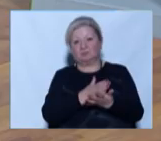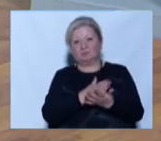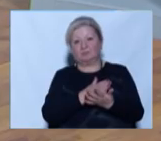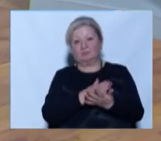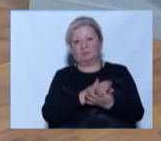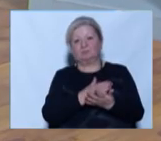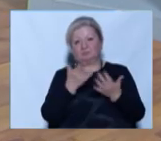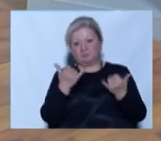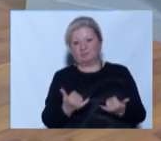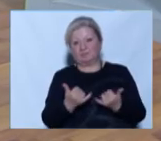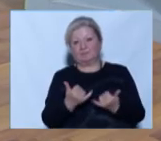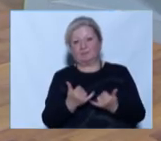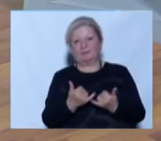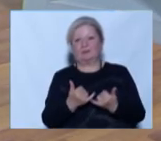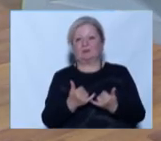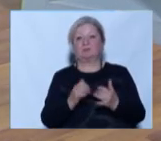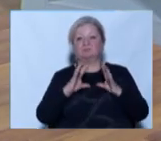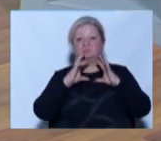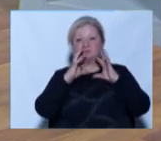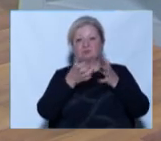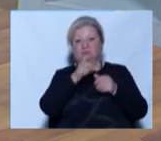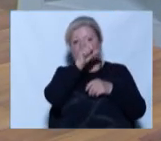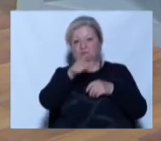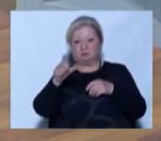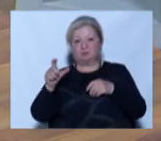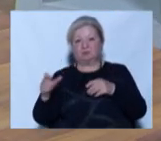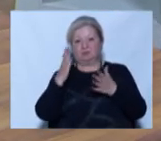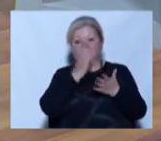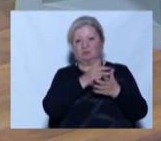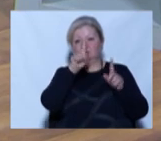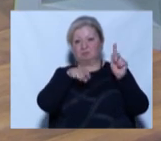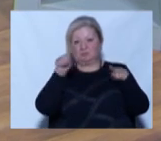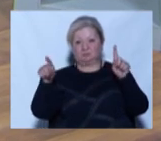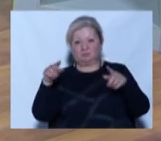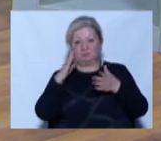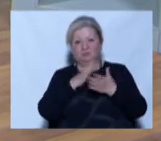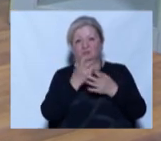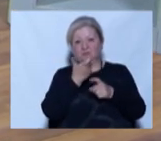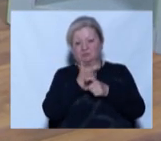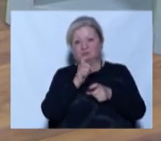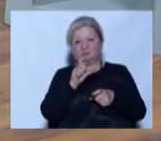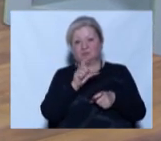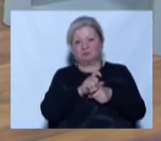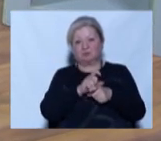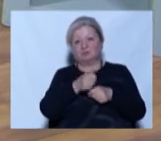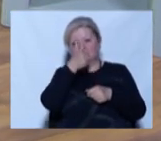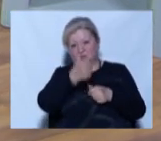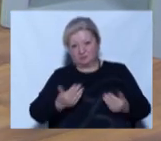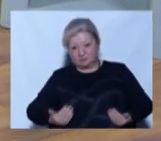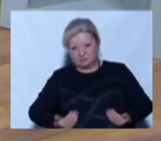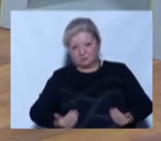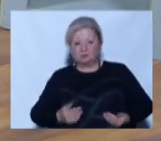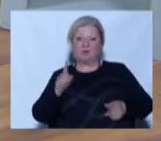რომ დღეს მსოფლიო მოსახლეობის გარკვეული ნაწილი ძალიან კარგად ცხოვრობს